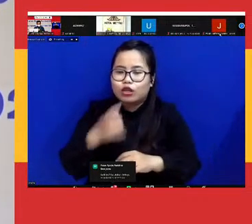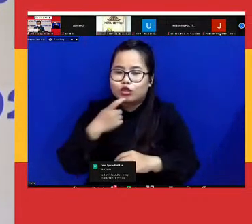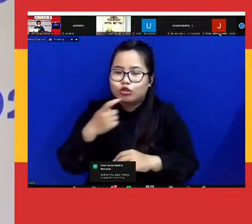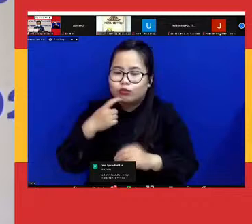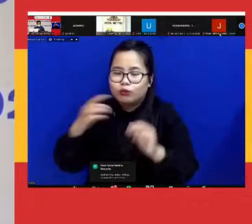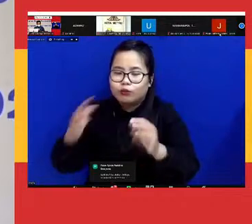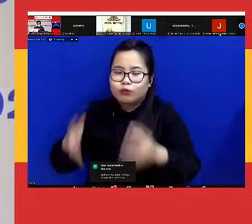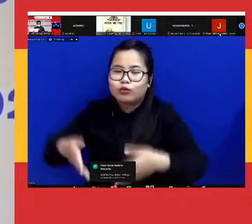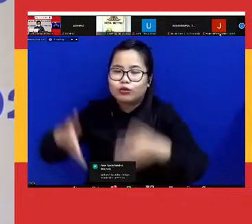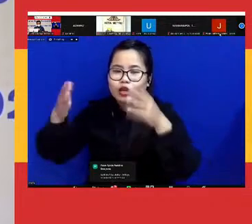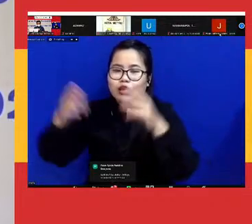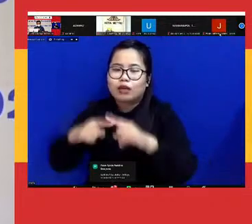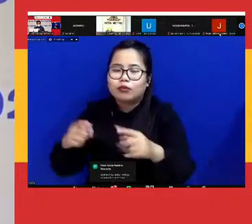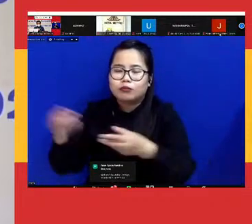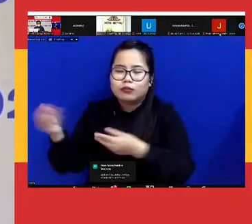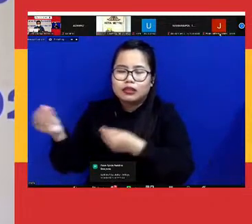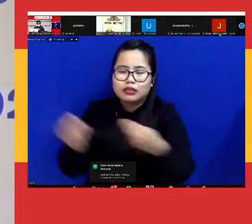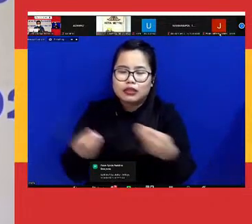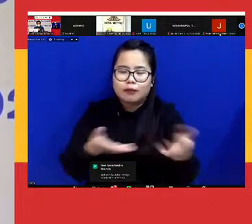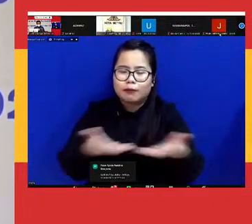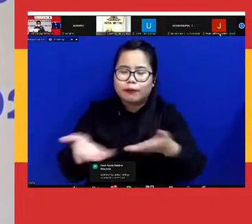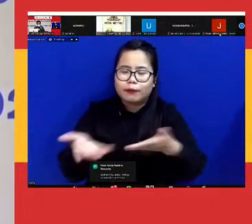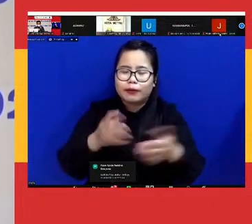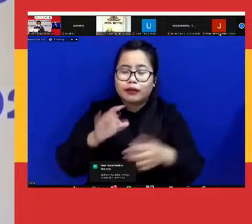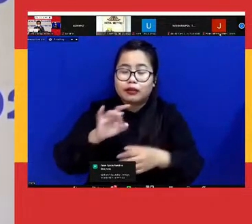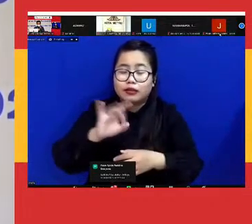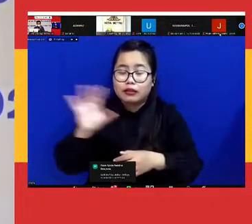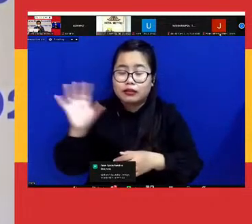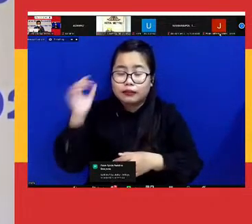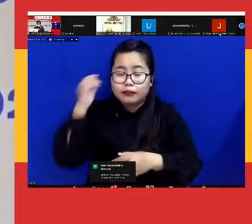juga ada penyedia lain-lain yang punya